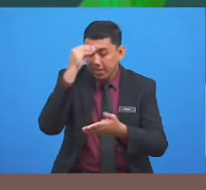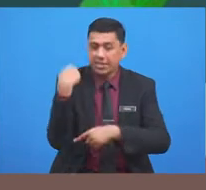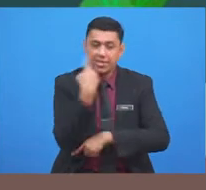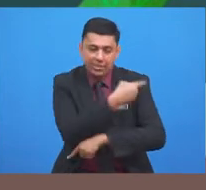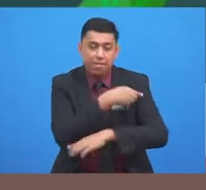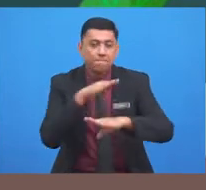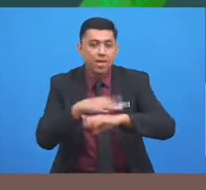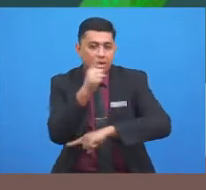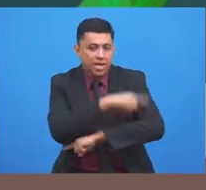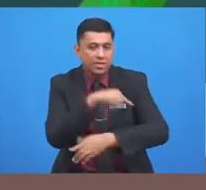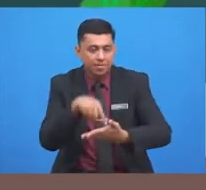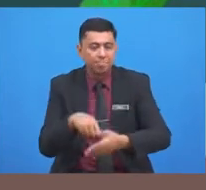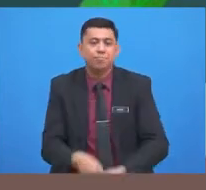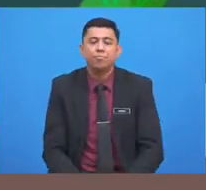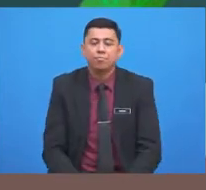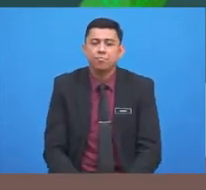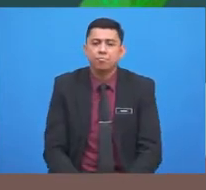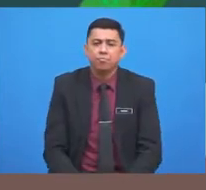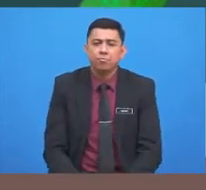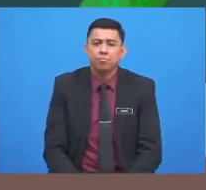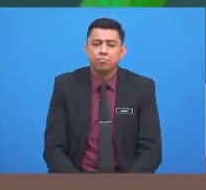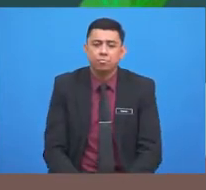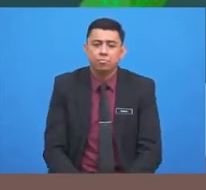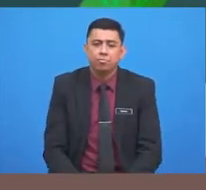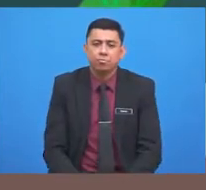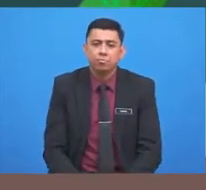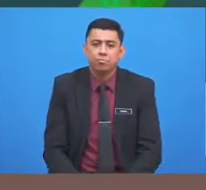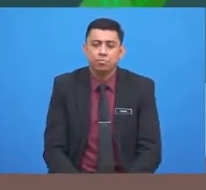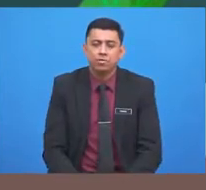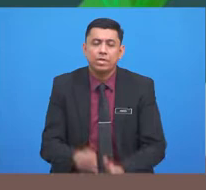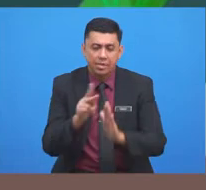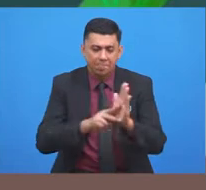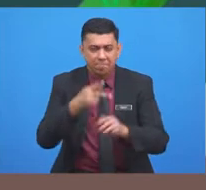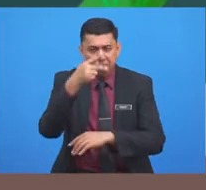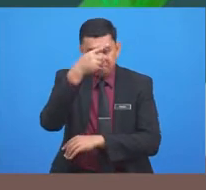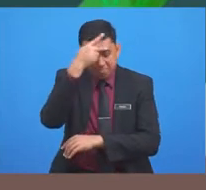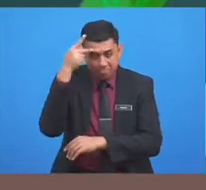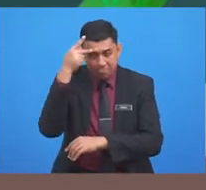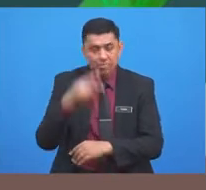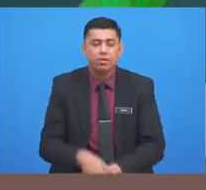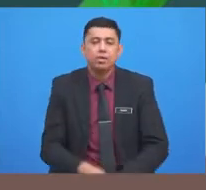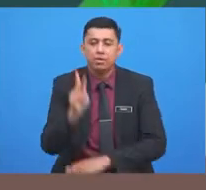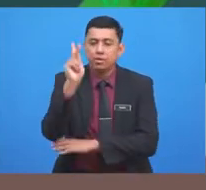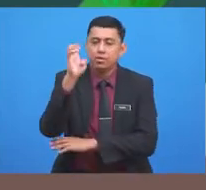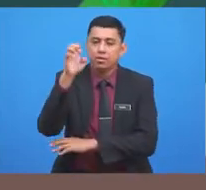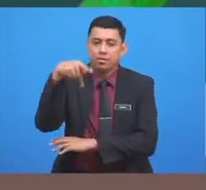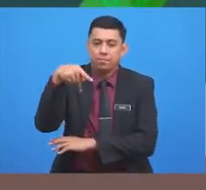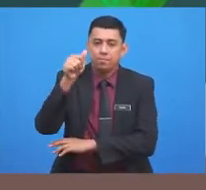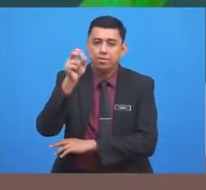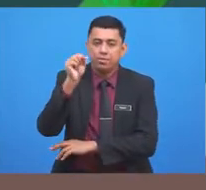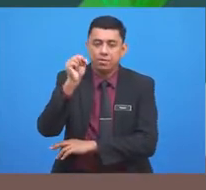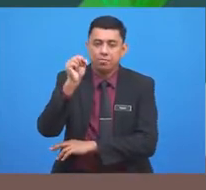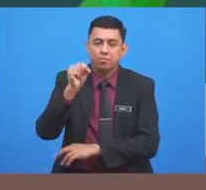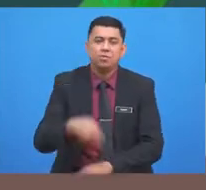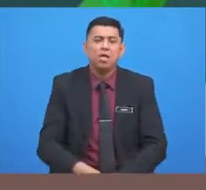pada hari ini? Cikgu akan terangkan pula konsep keberkesanan kelepasan. Apa pelajar yang